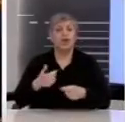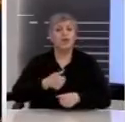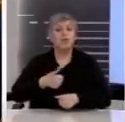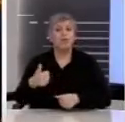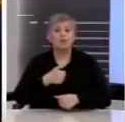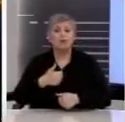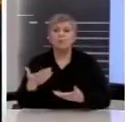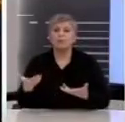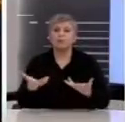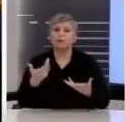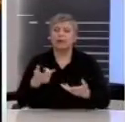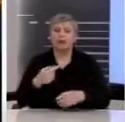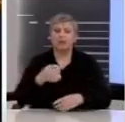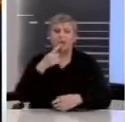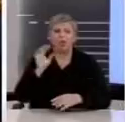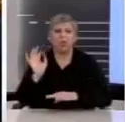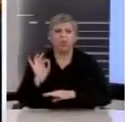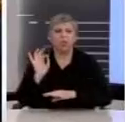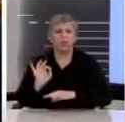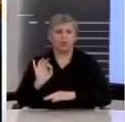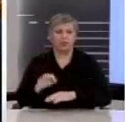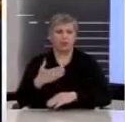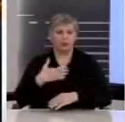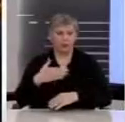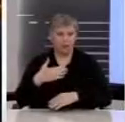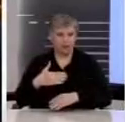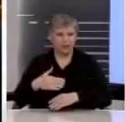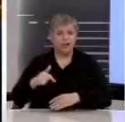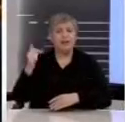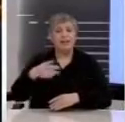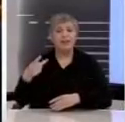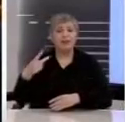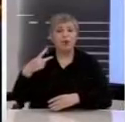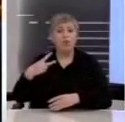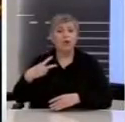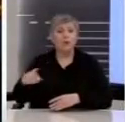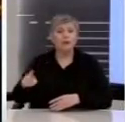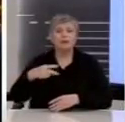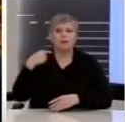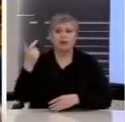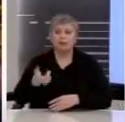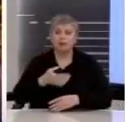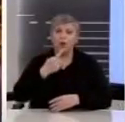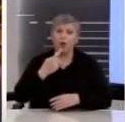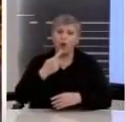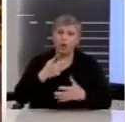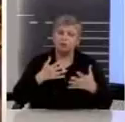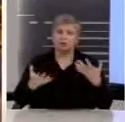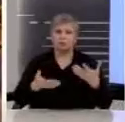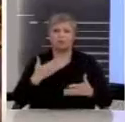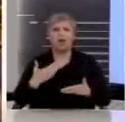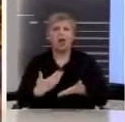τόπου δίχως αποδείξεις. Στήσατε μία πομφόλιγα 15 μέρες τώρα, προσπαθώντας να αποδείξετε πράγματα τα οποία